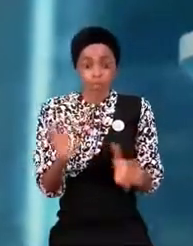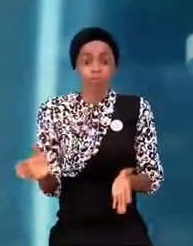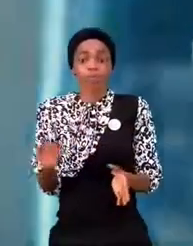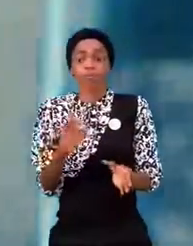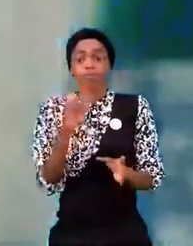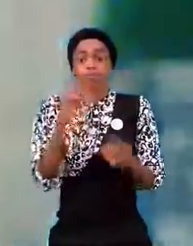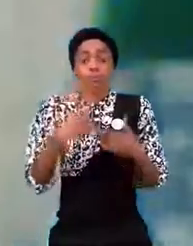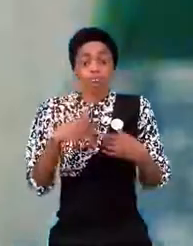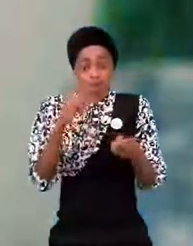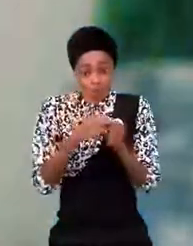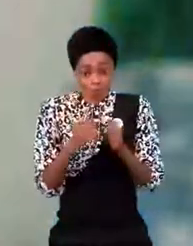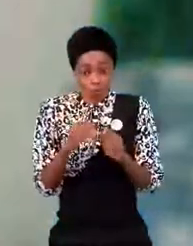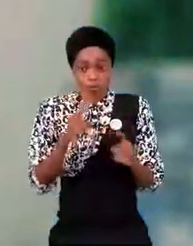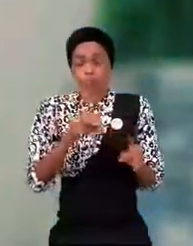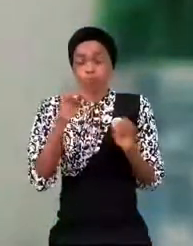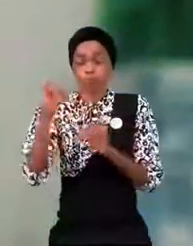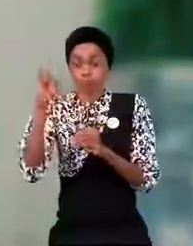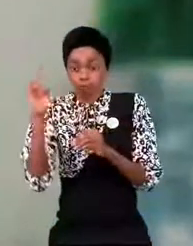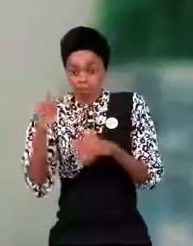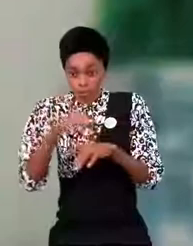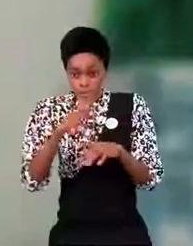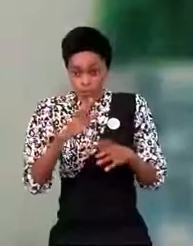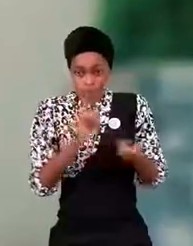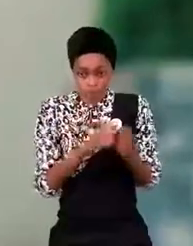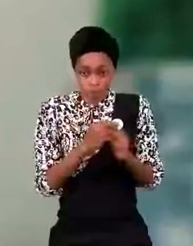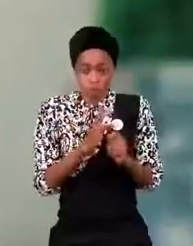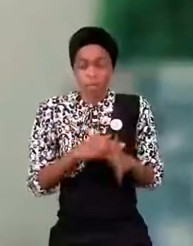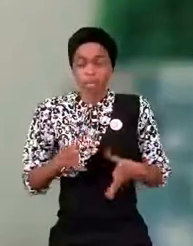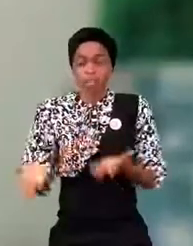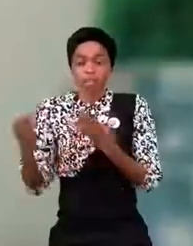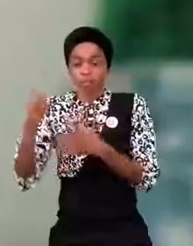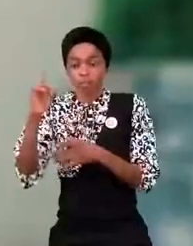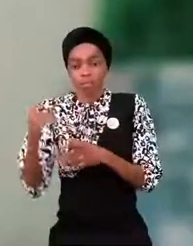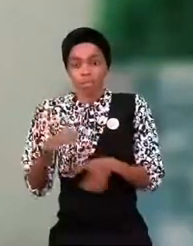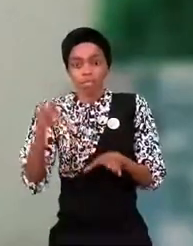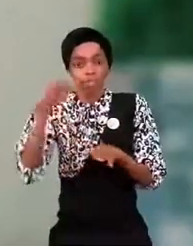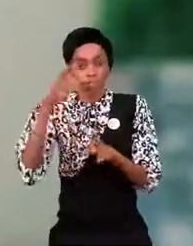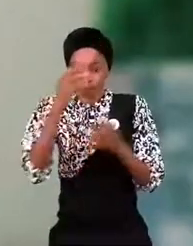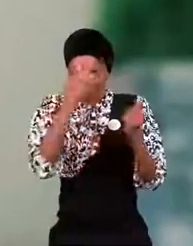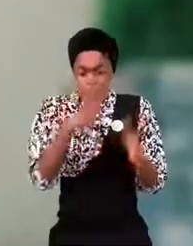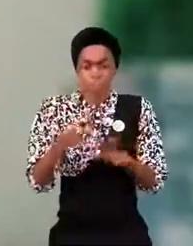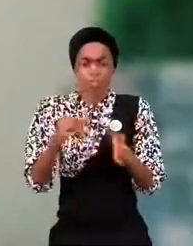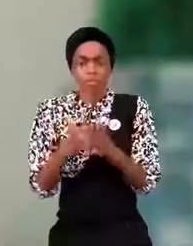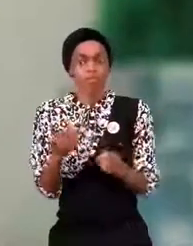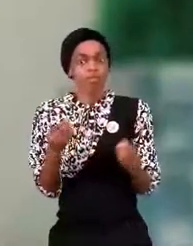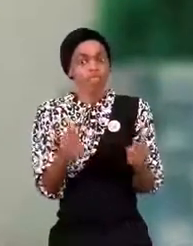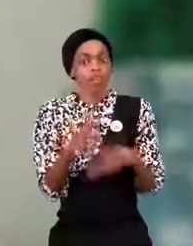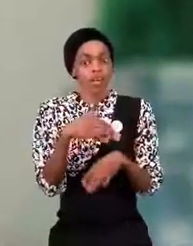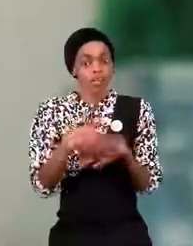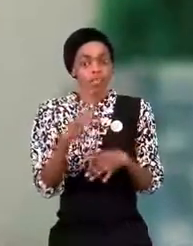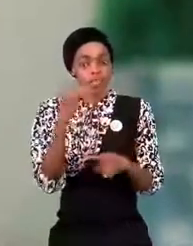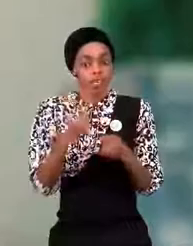problème. Alors j'ai fait comme il a dit. Immédiatement, après le dernier amen, j'ai senti quelque chose en moi. Quand je suis